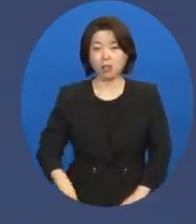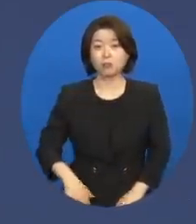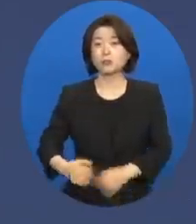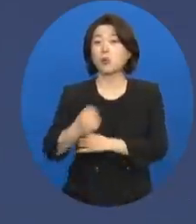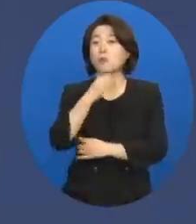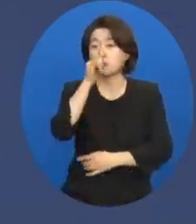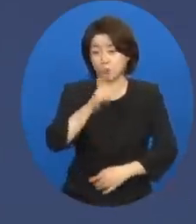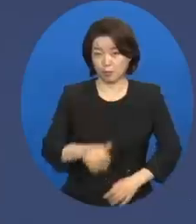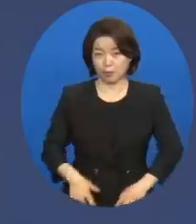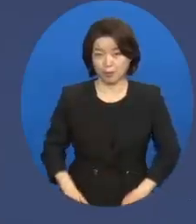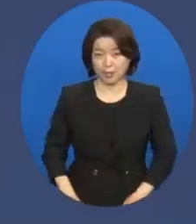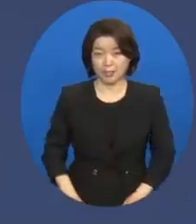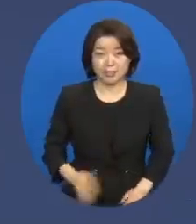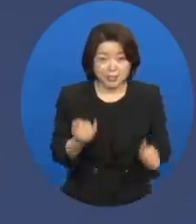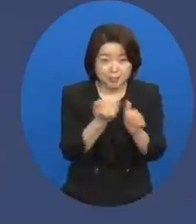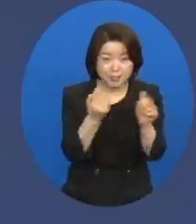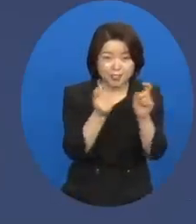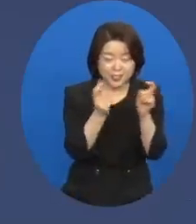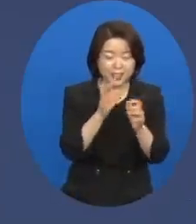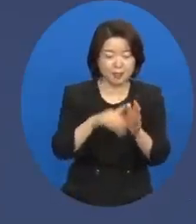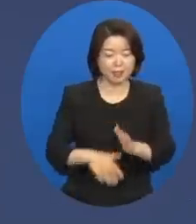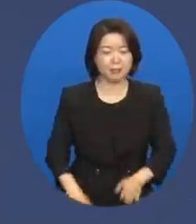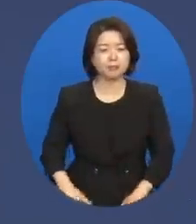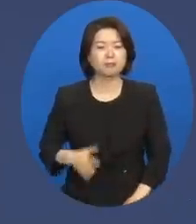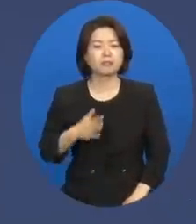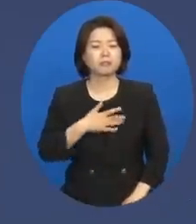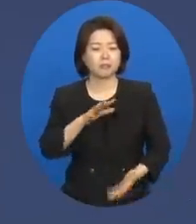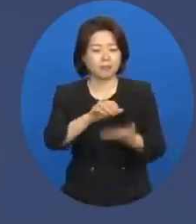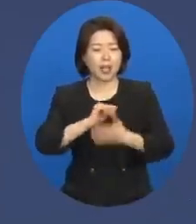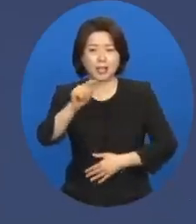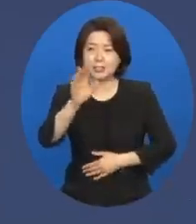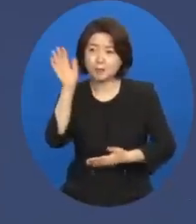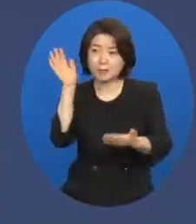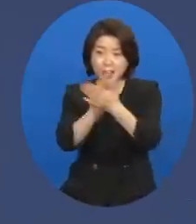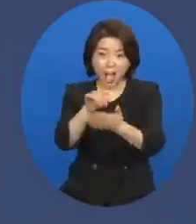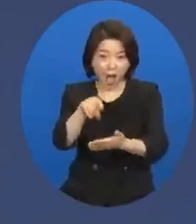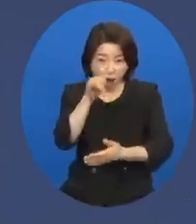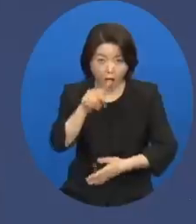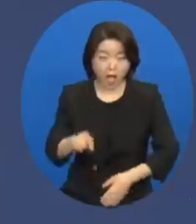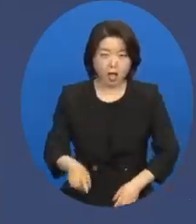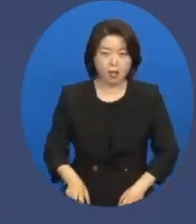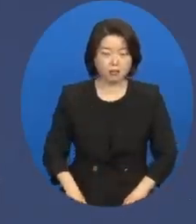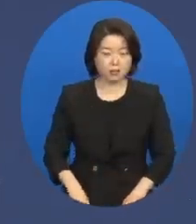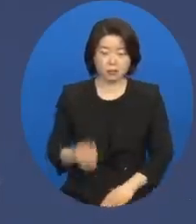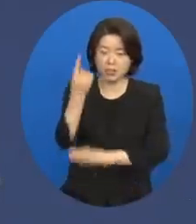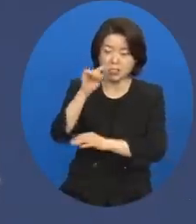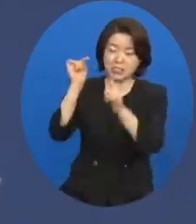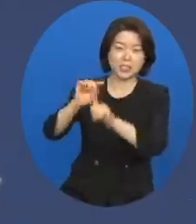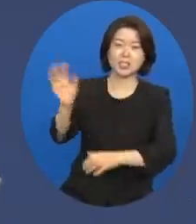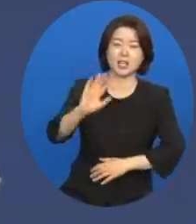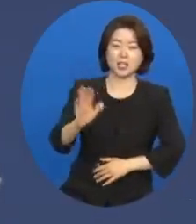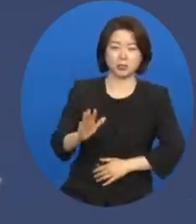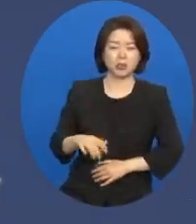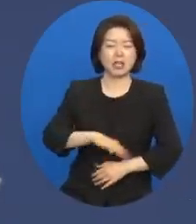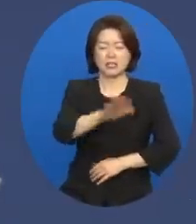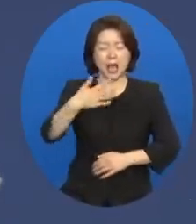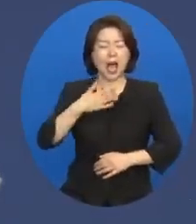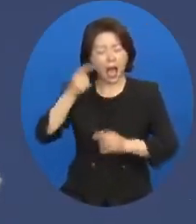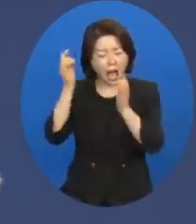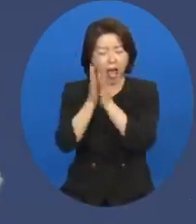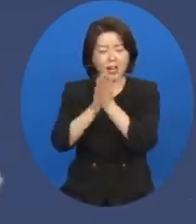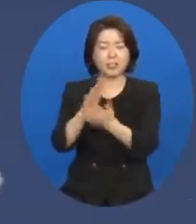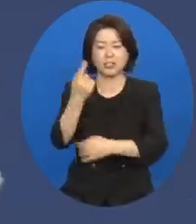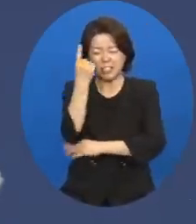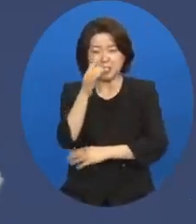있어요. 자기 나 거라고 붙어 있는 건 뭐 지켜라 말아라 하지 않아도 그러는데 여기 주님